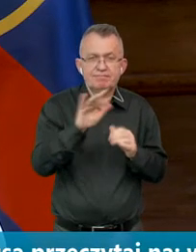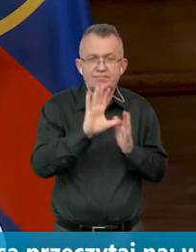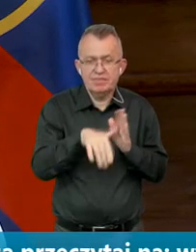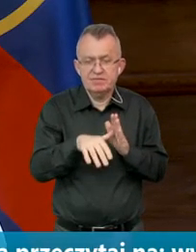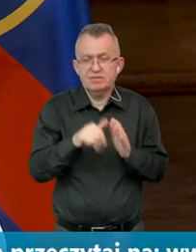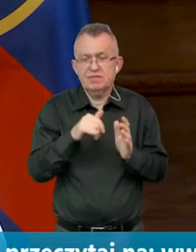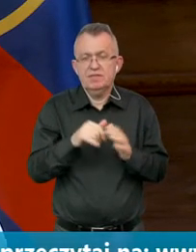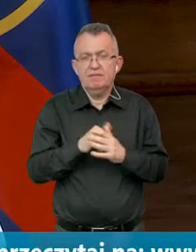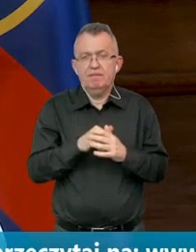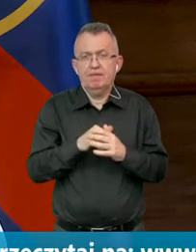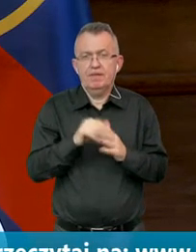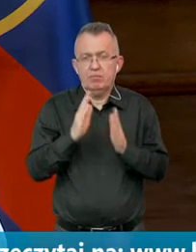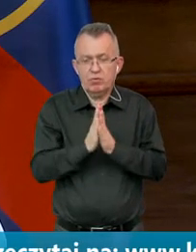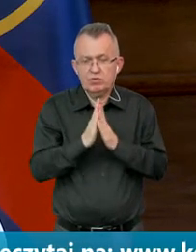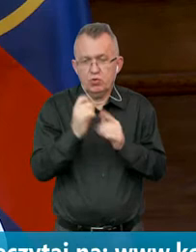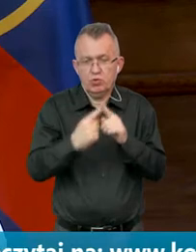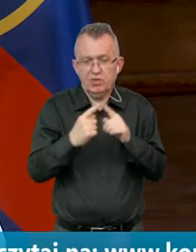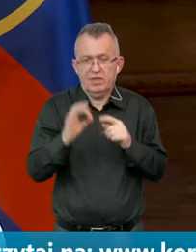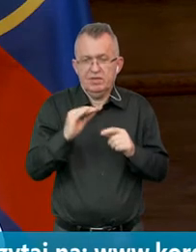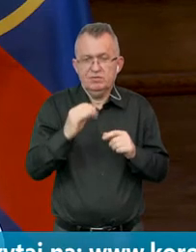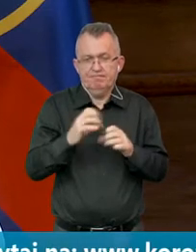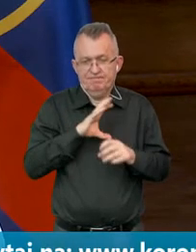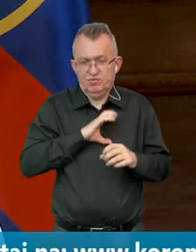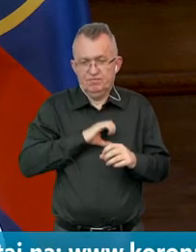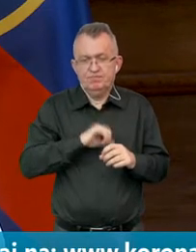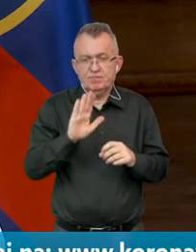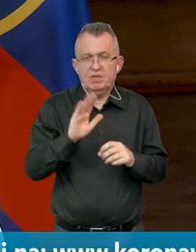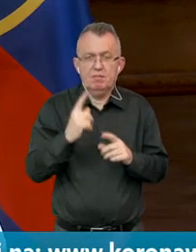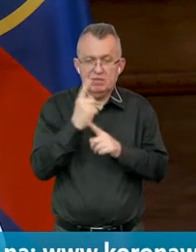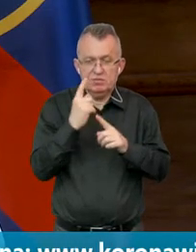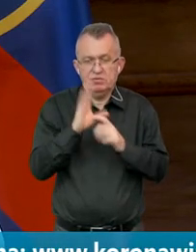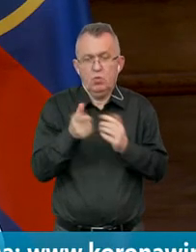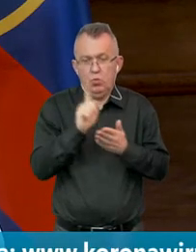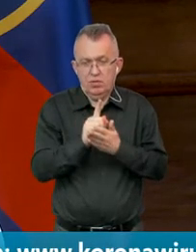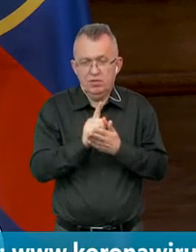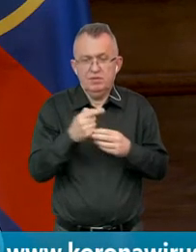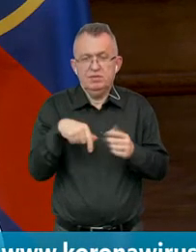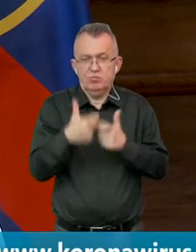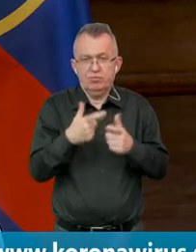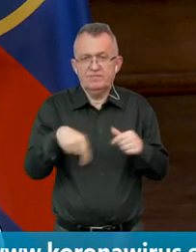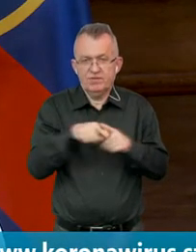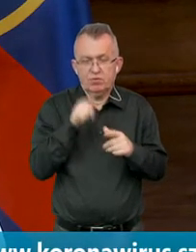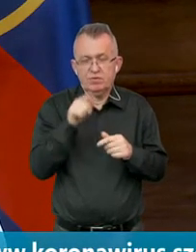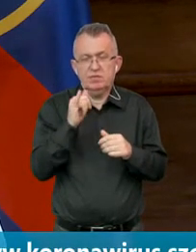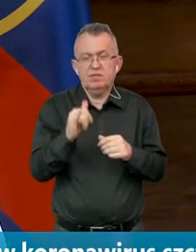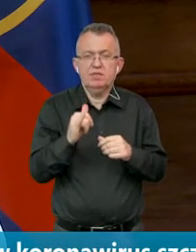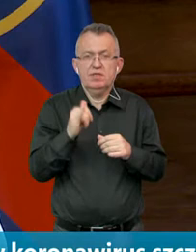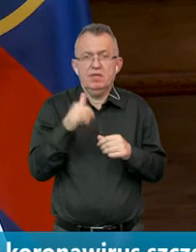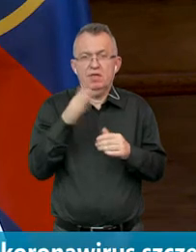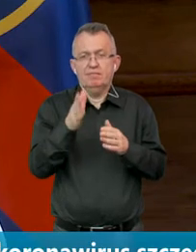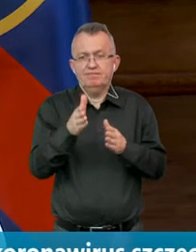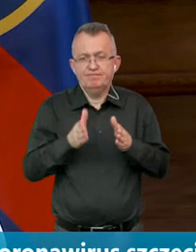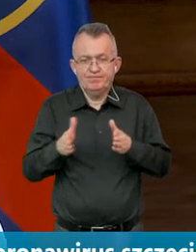w gestii miasta, więc proszę jeszcze o trochę cierpliwości. Mam nadzieję, że to się uda wreszcie domknąć i te nabrzeża